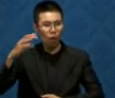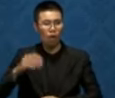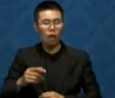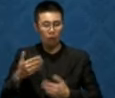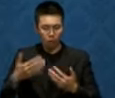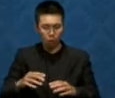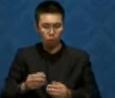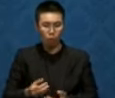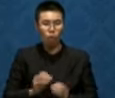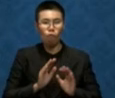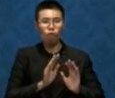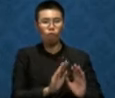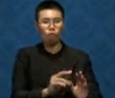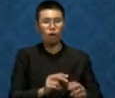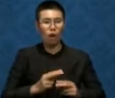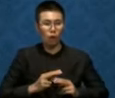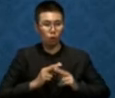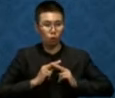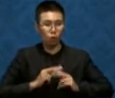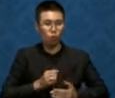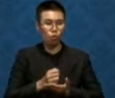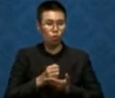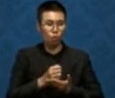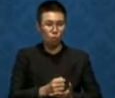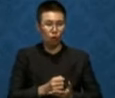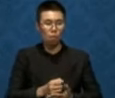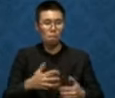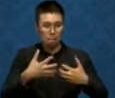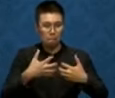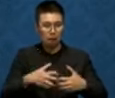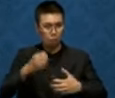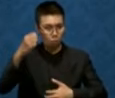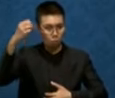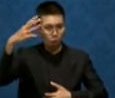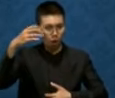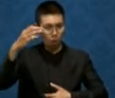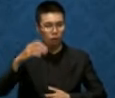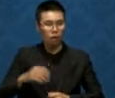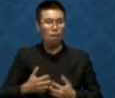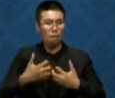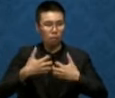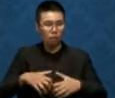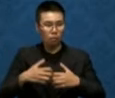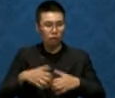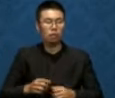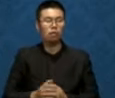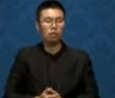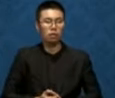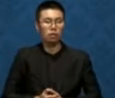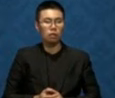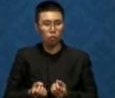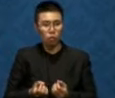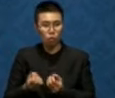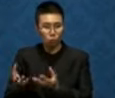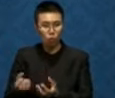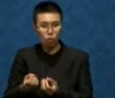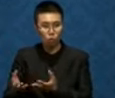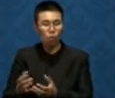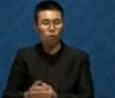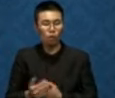นะครับที่เป็นเจ้าเจ้าผลิตไฟฟ้ารายใหญ่ป้อนเข้าสู่ระบบแล้วก็ใช้